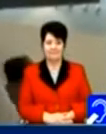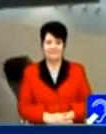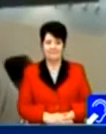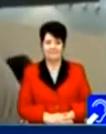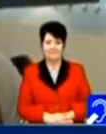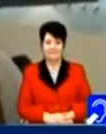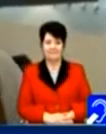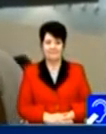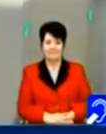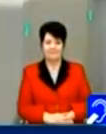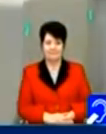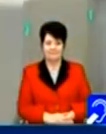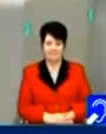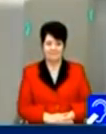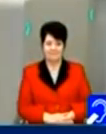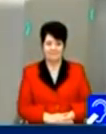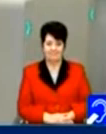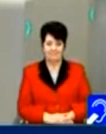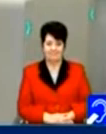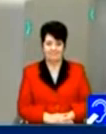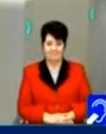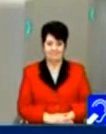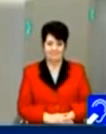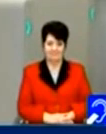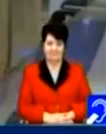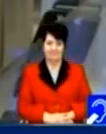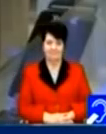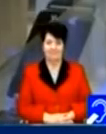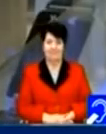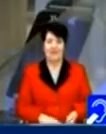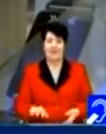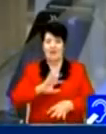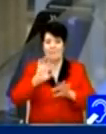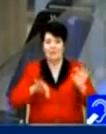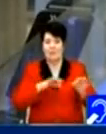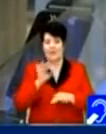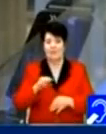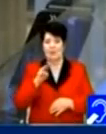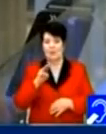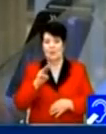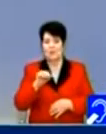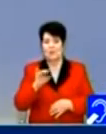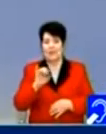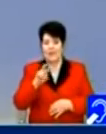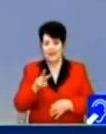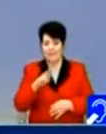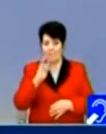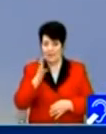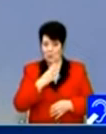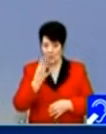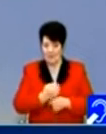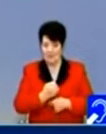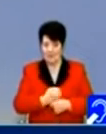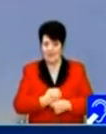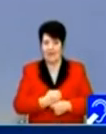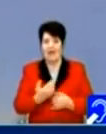not. But once I was felt comfortable, this is very easy and very fast. Proiectarea tunelului a durat 4 ani, iar invenția se află